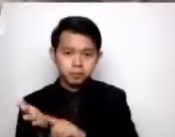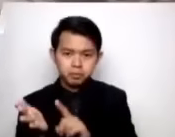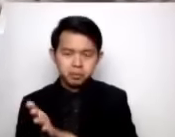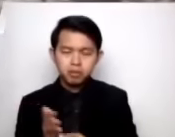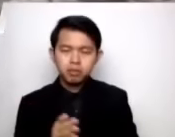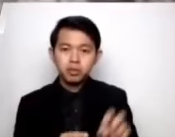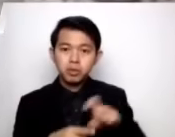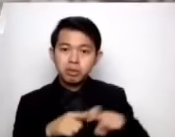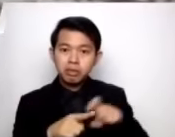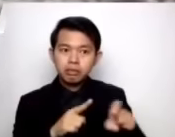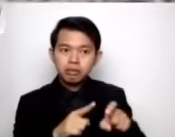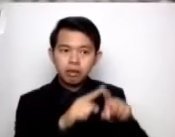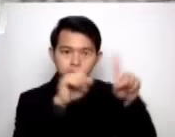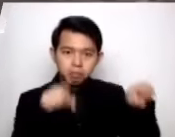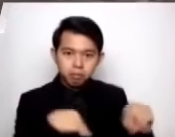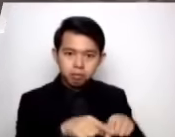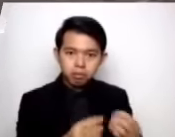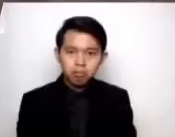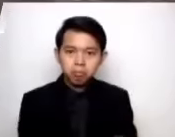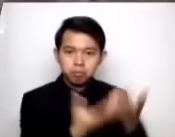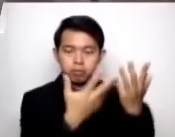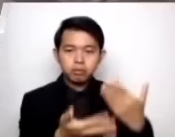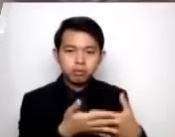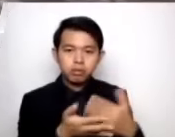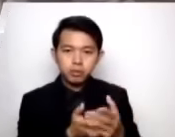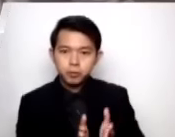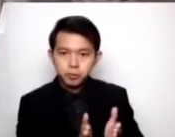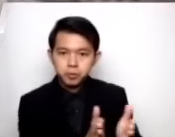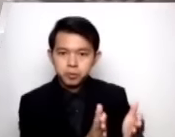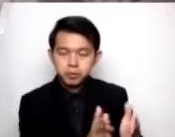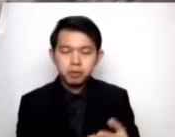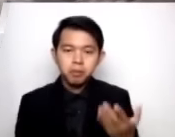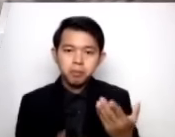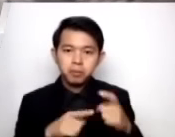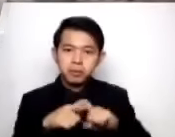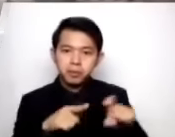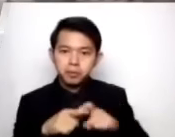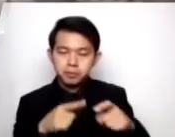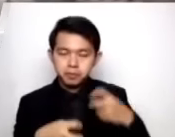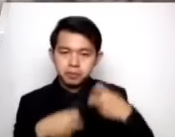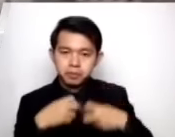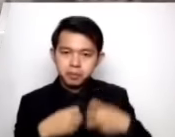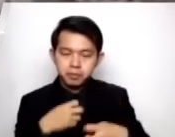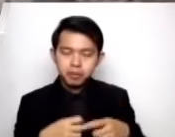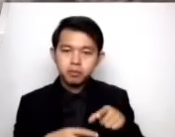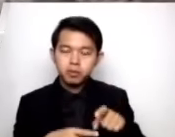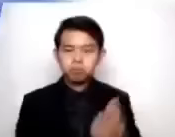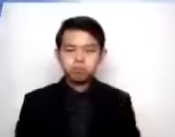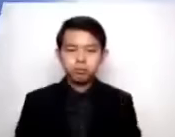sidewalk. Posible raw na may problema sa kable nito kaya nag-overload ang kuryente.